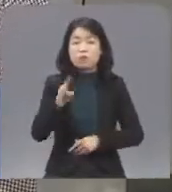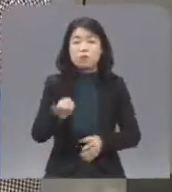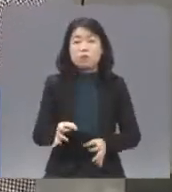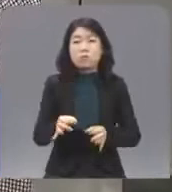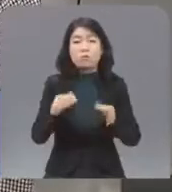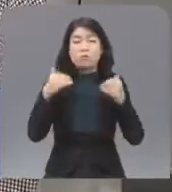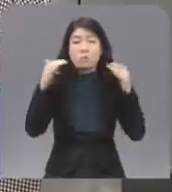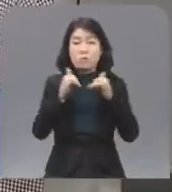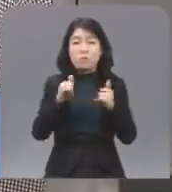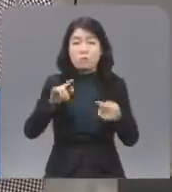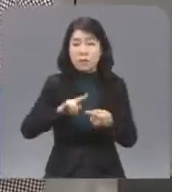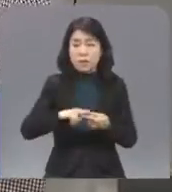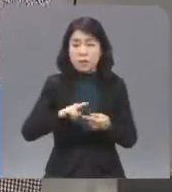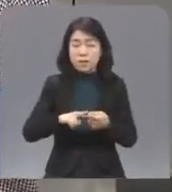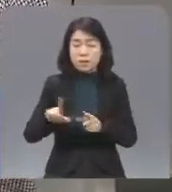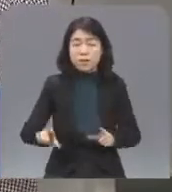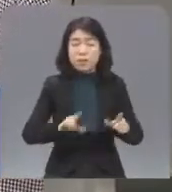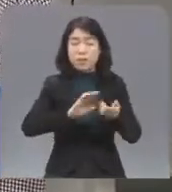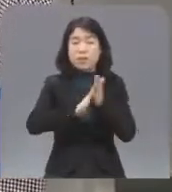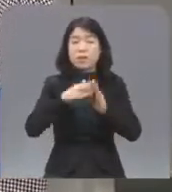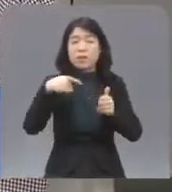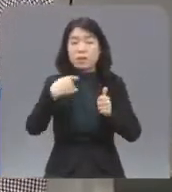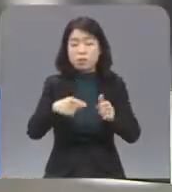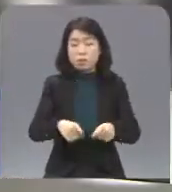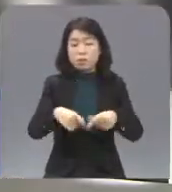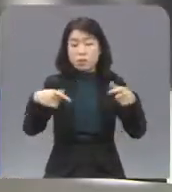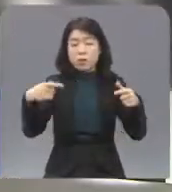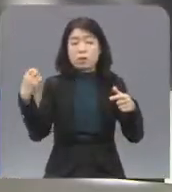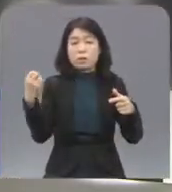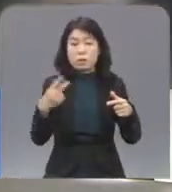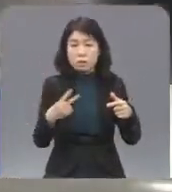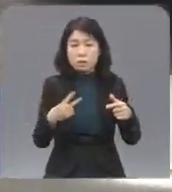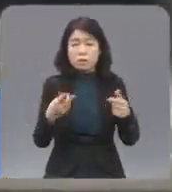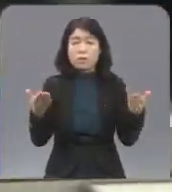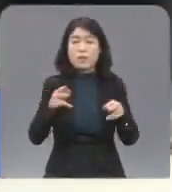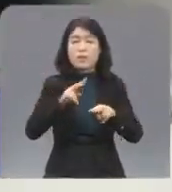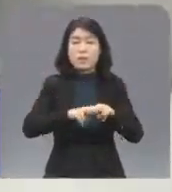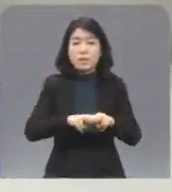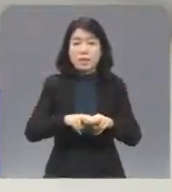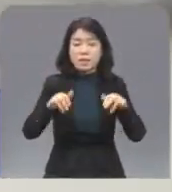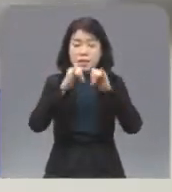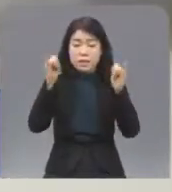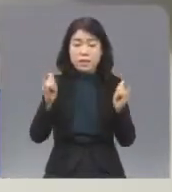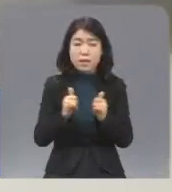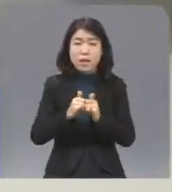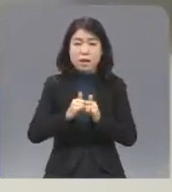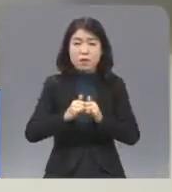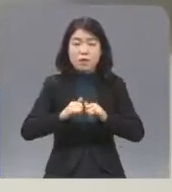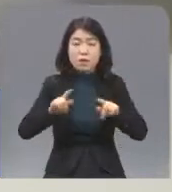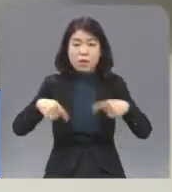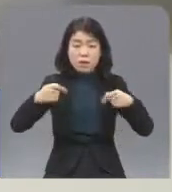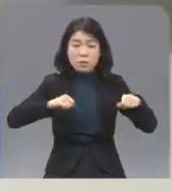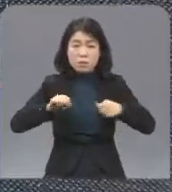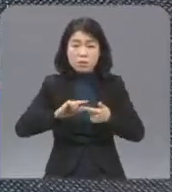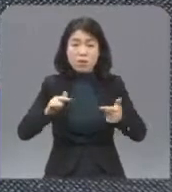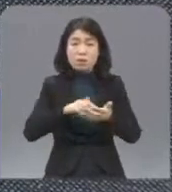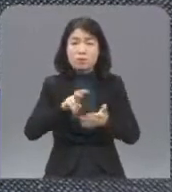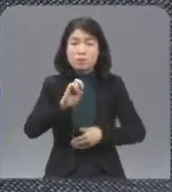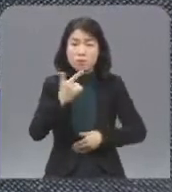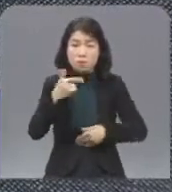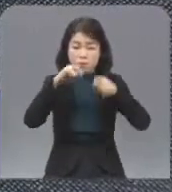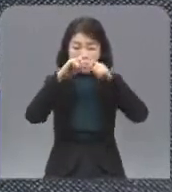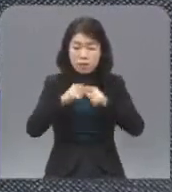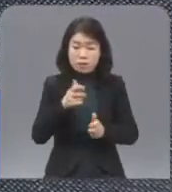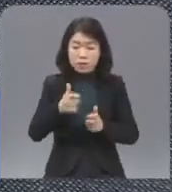장년층을 대상으로 한 생애 전환 교육의 확대 를 비롯해 일자리와 사회 참여 활성화 등 26개 세부 사업이